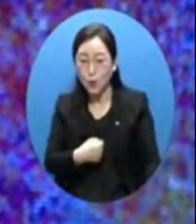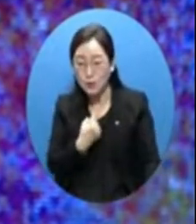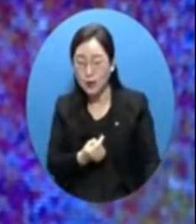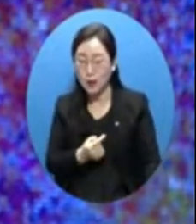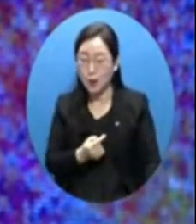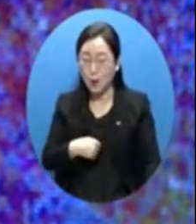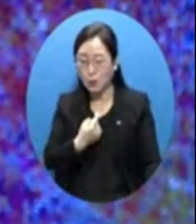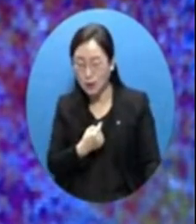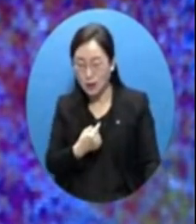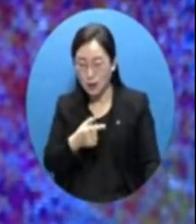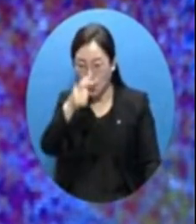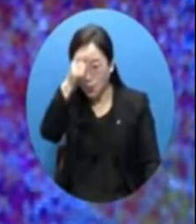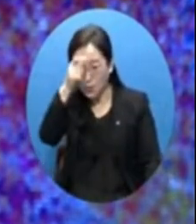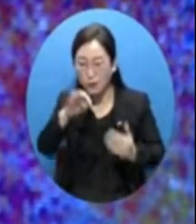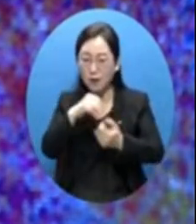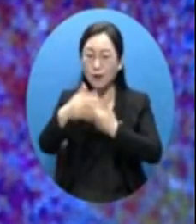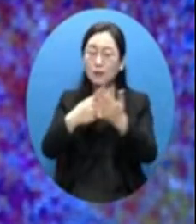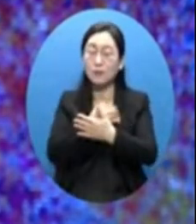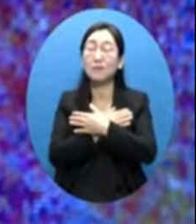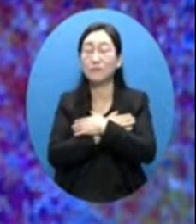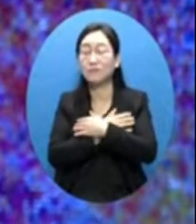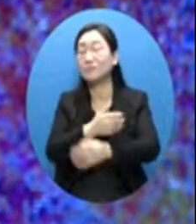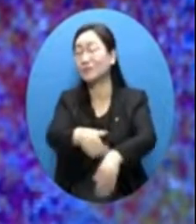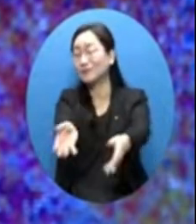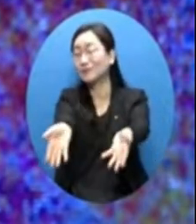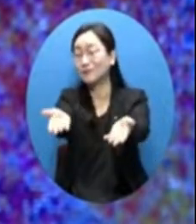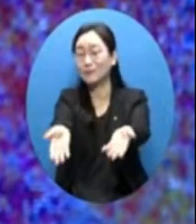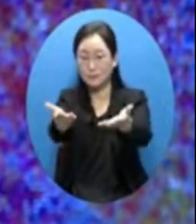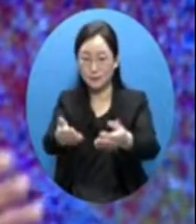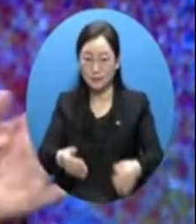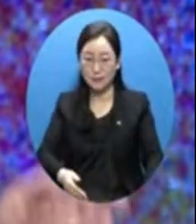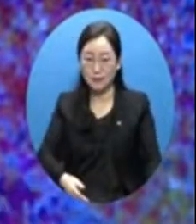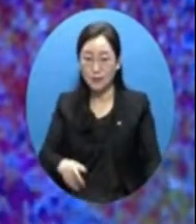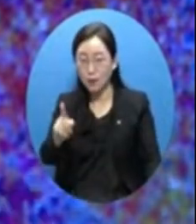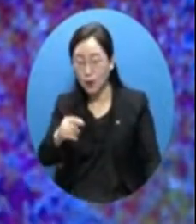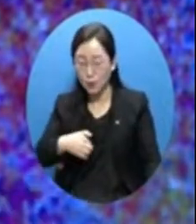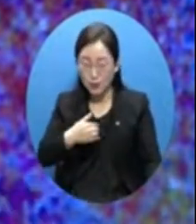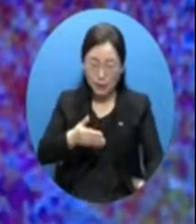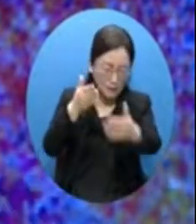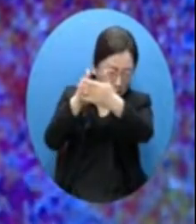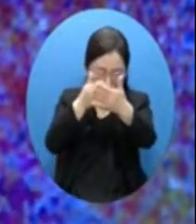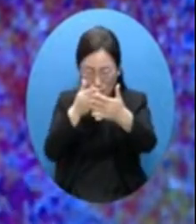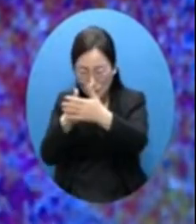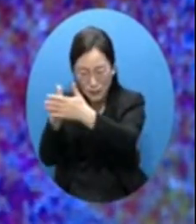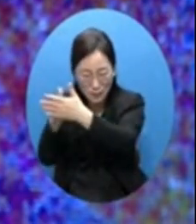달려나가면 하나님은 가만히 구경만 하고 계시다가 우리가 이것저것 하다 안 돼갖고